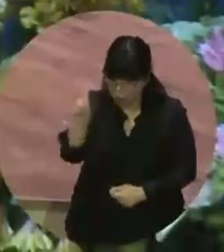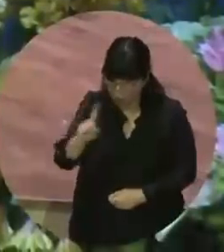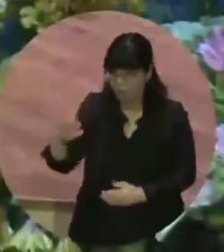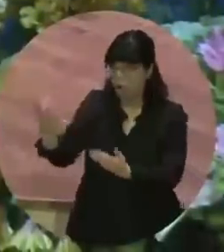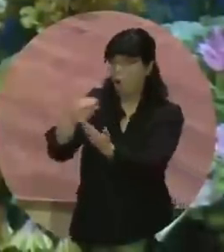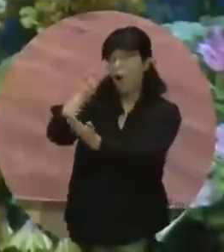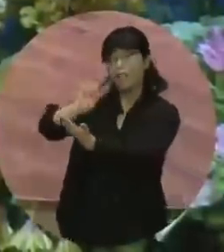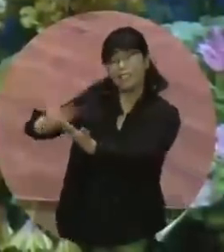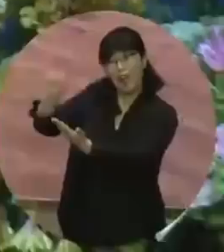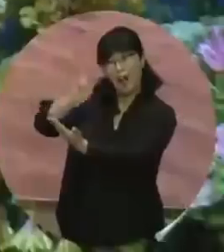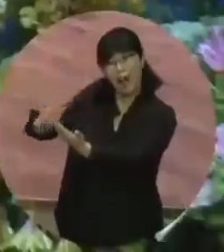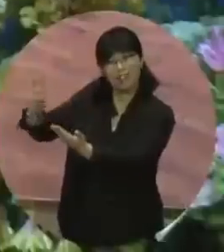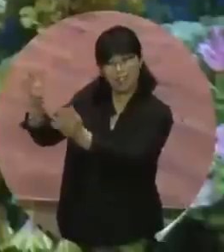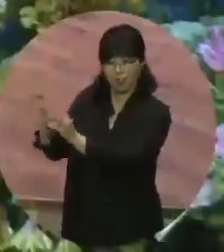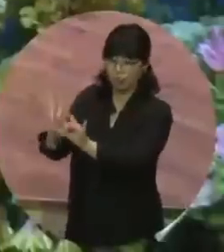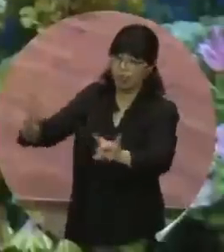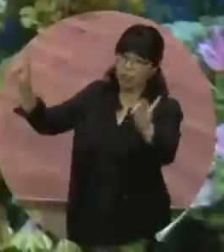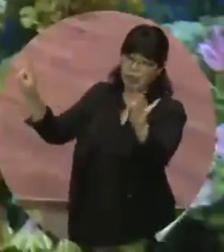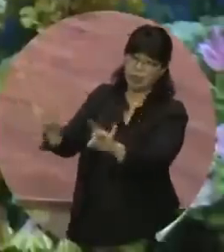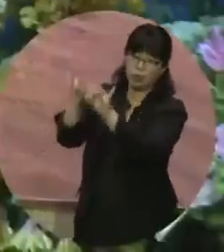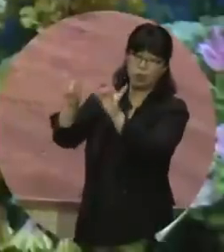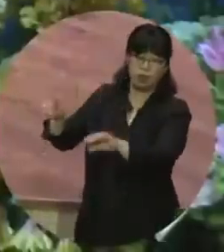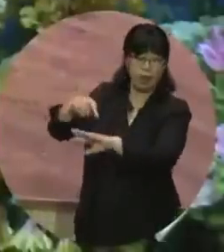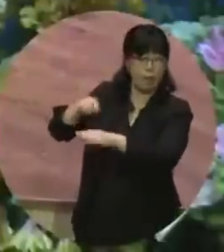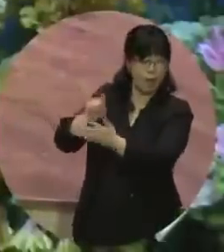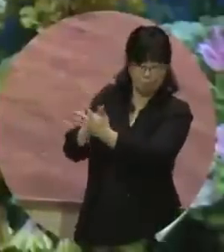내가 답답한데 얼마나 답답하고 팍팍 나가지고